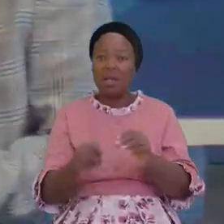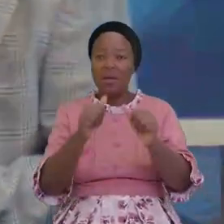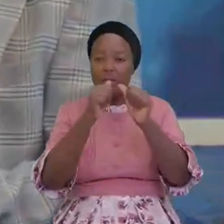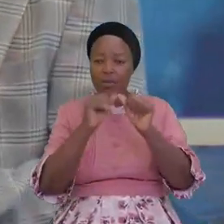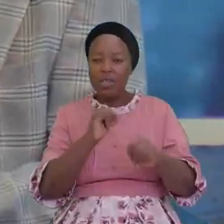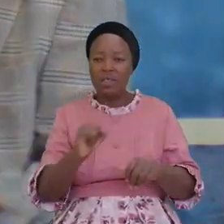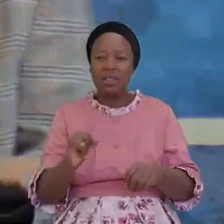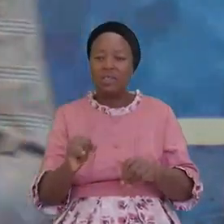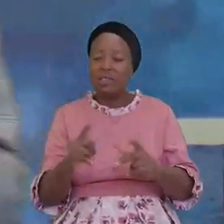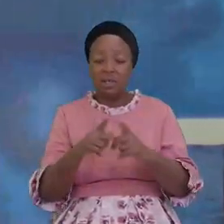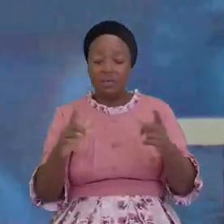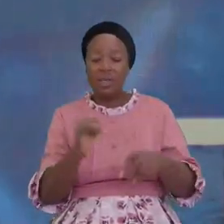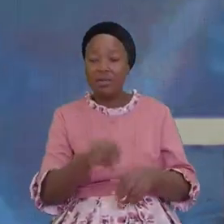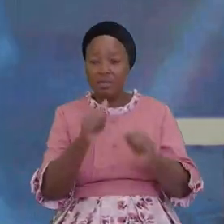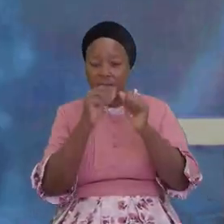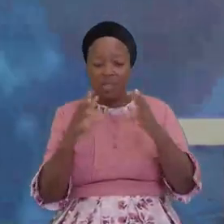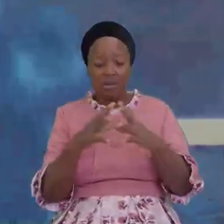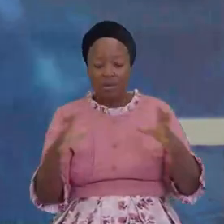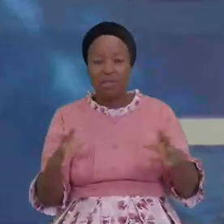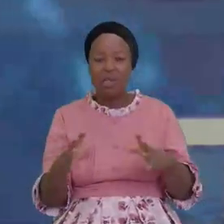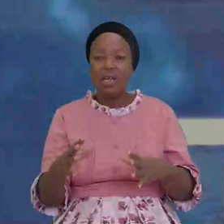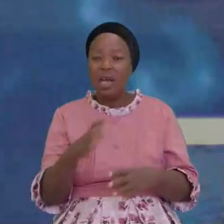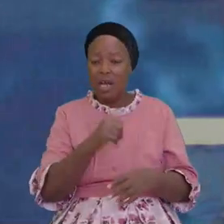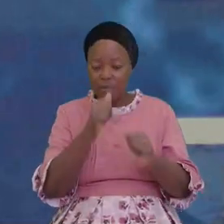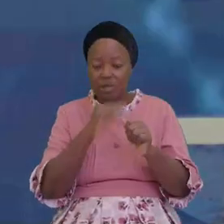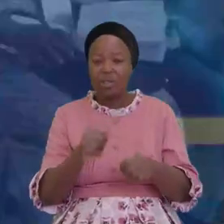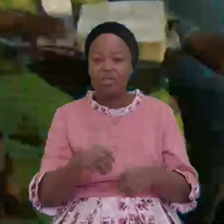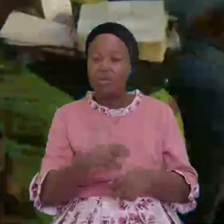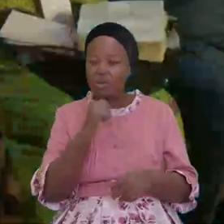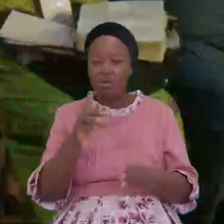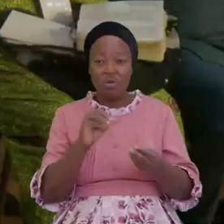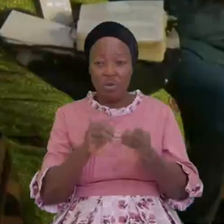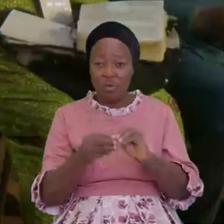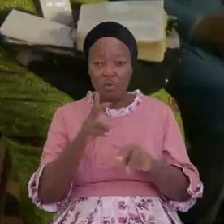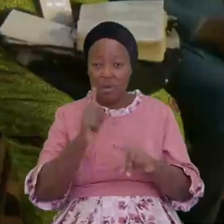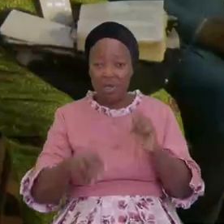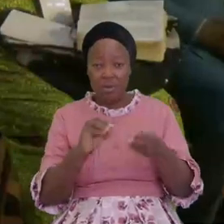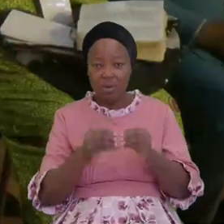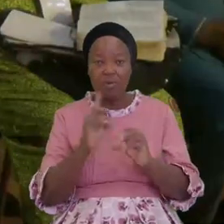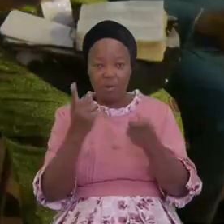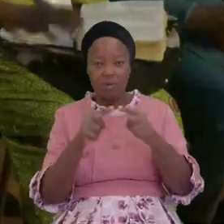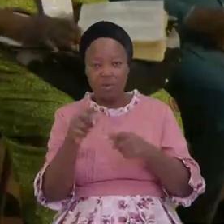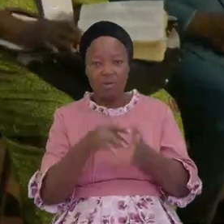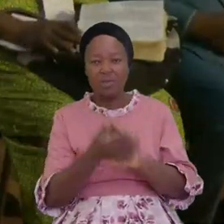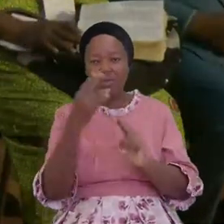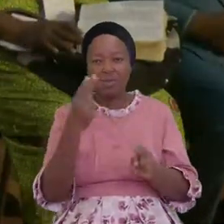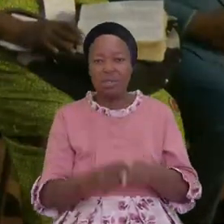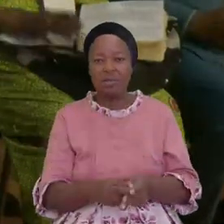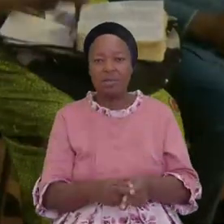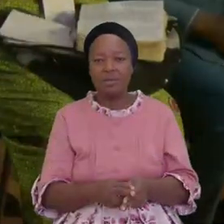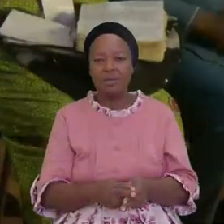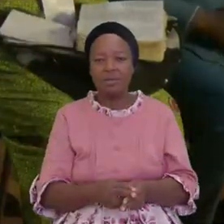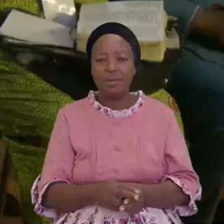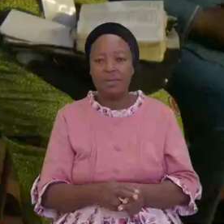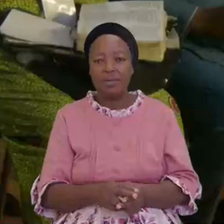Et ce soir, la dernière soirée de cette croisade, les bénédictions inédites, les bénédictions innombrables,